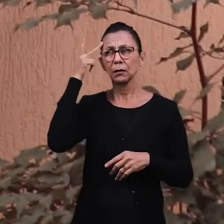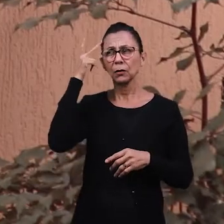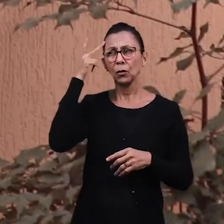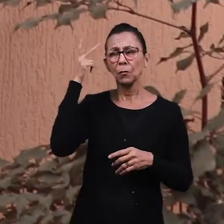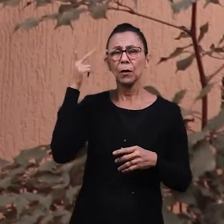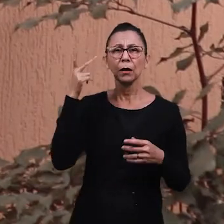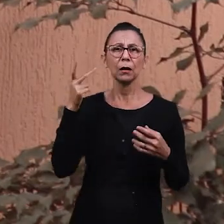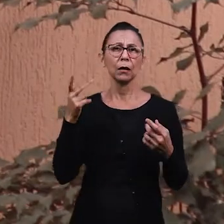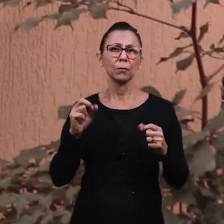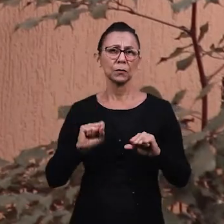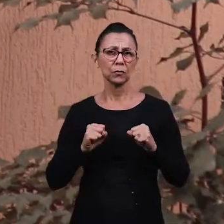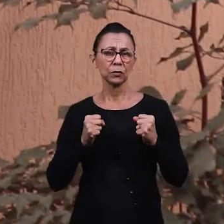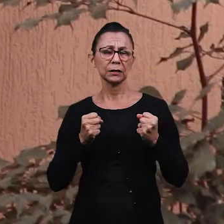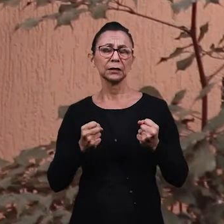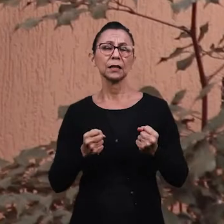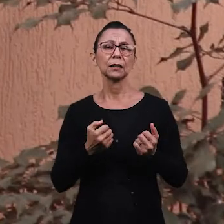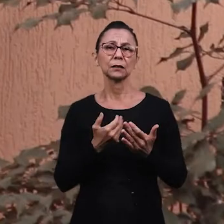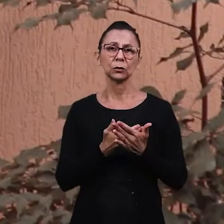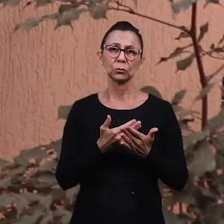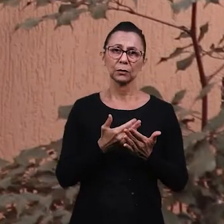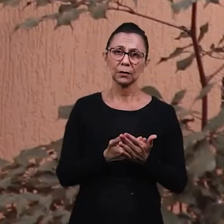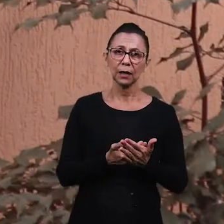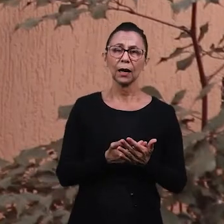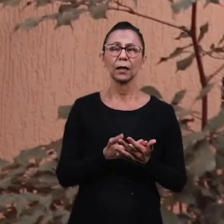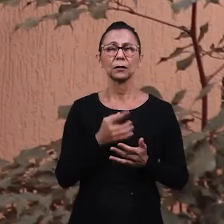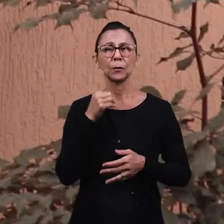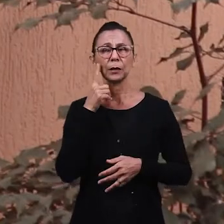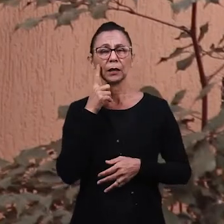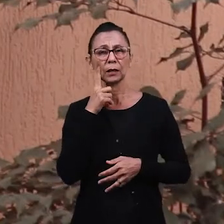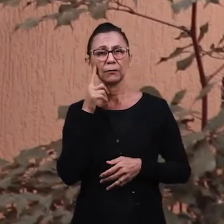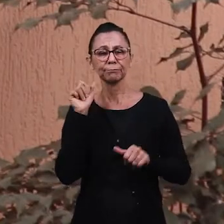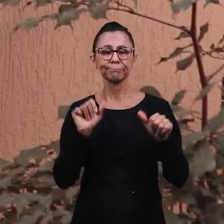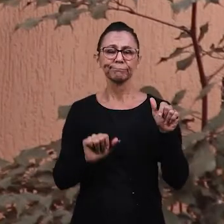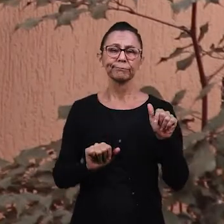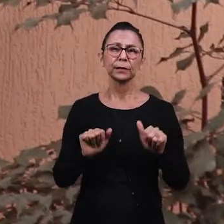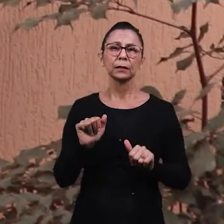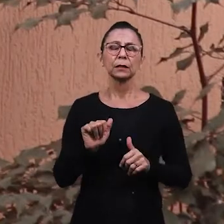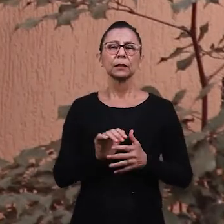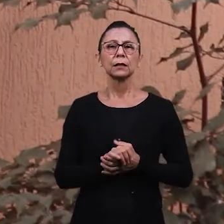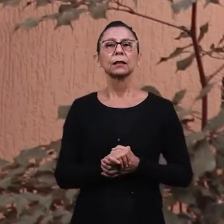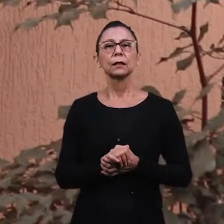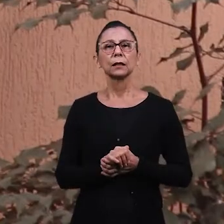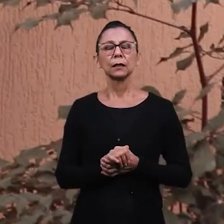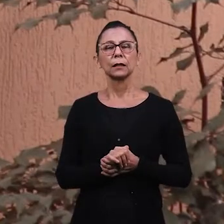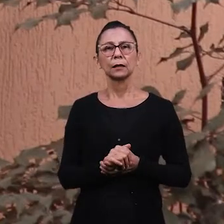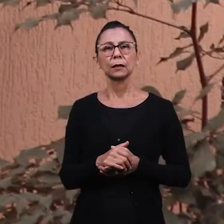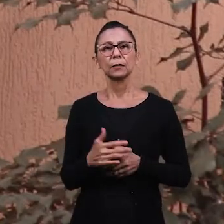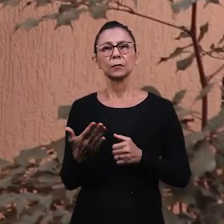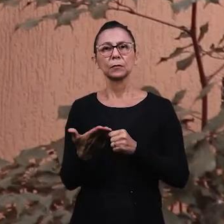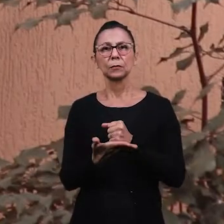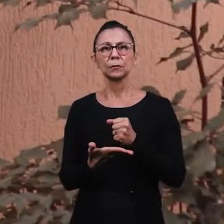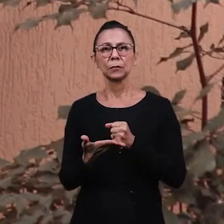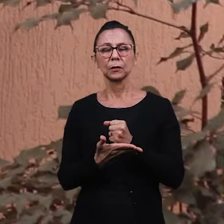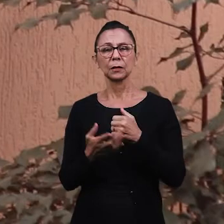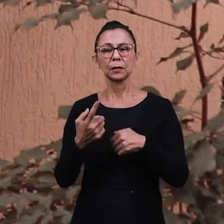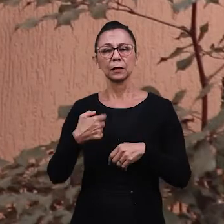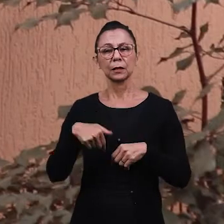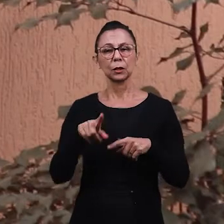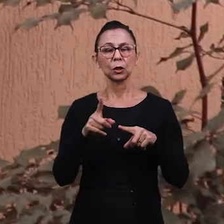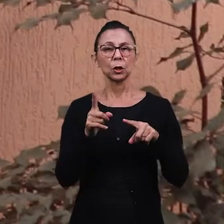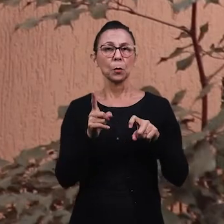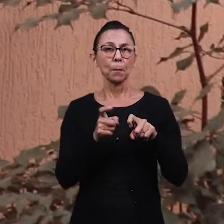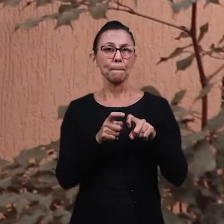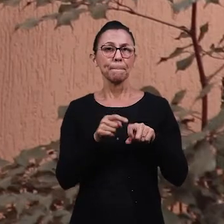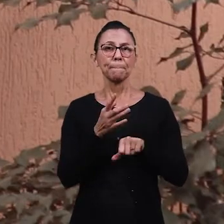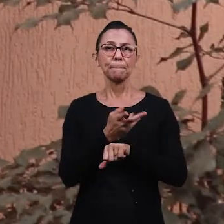c'est-à-dire l'enfant a une difficulté dans la lecture, mais elle n'est pas dyslexique. Elle a une difficulté de mathématiques, mais elle n'a pas le